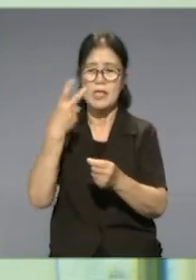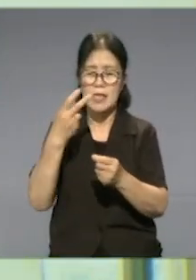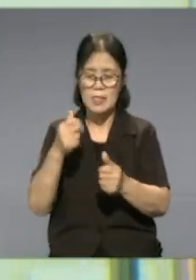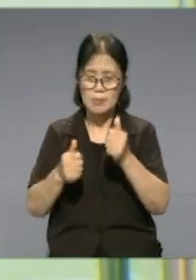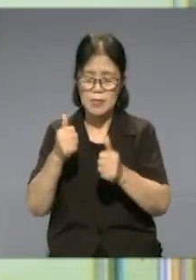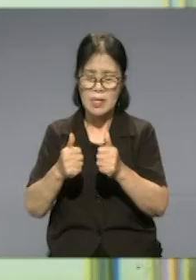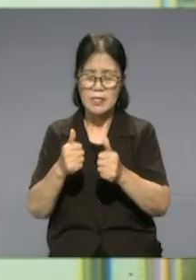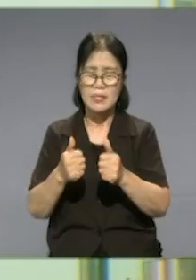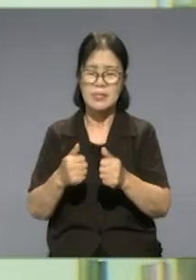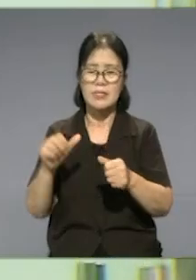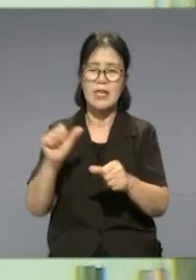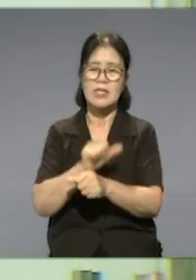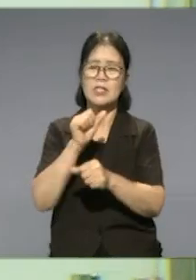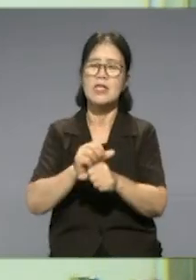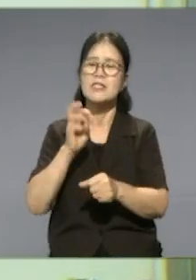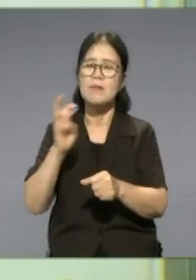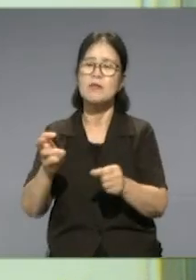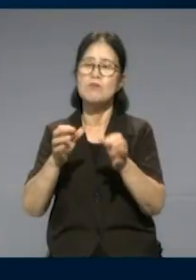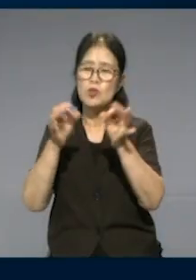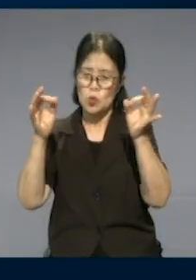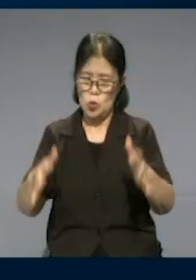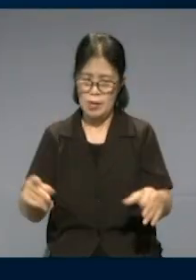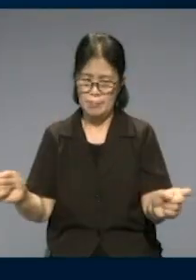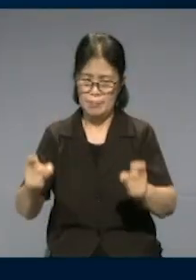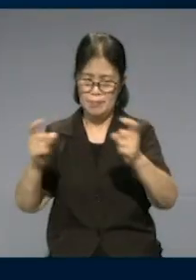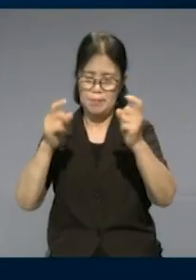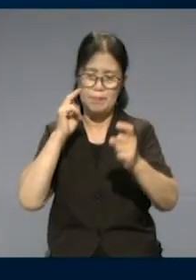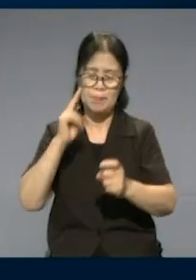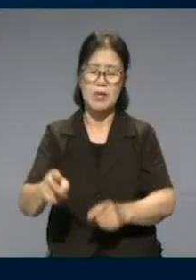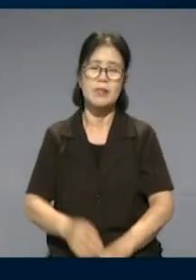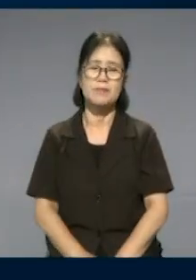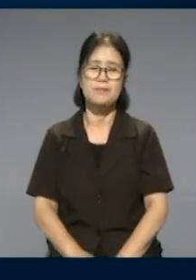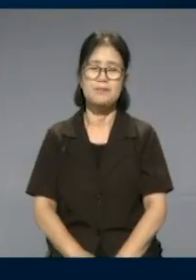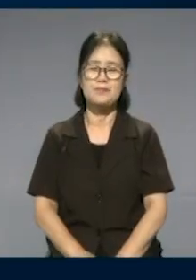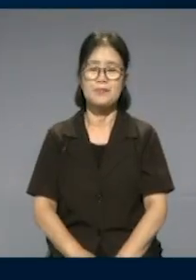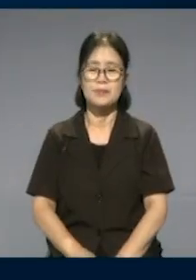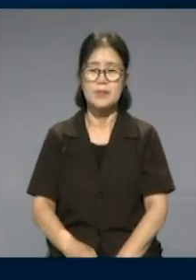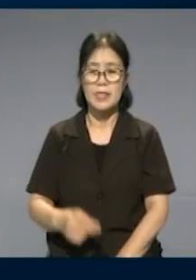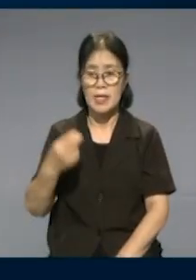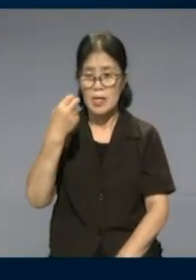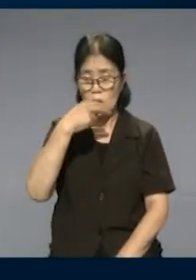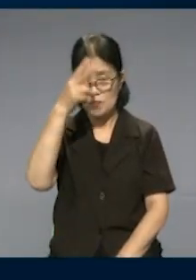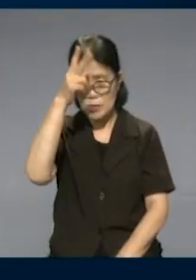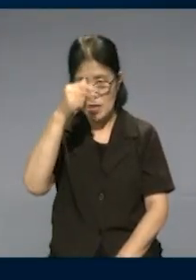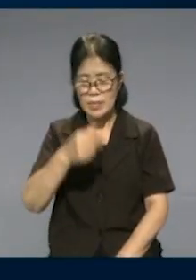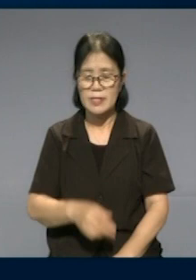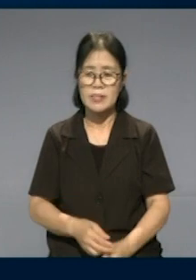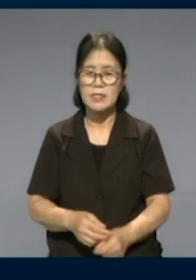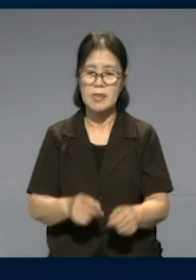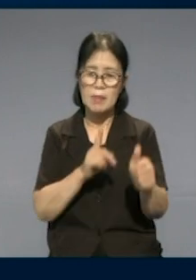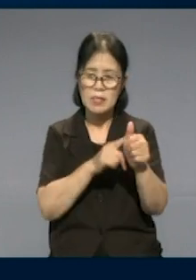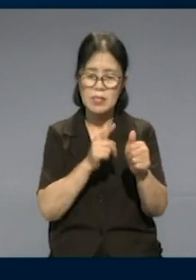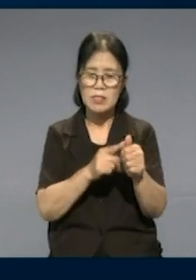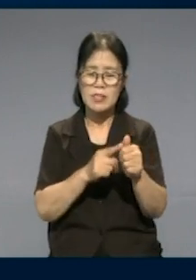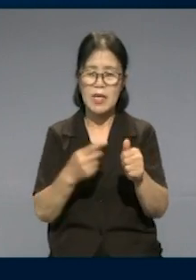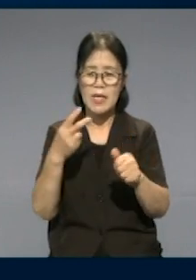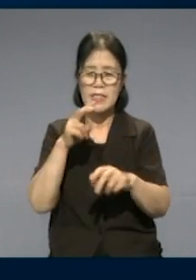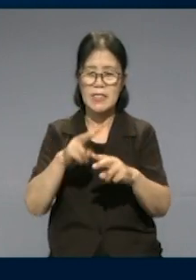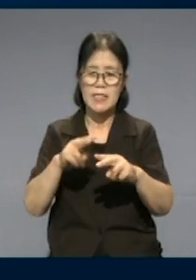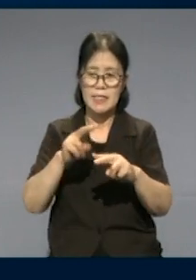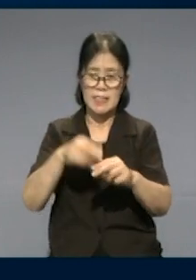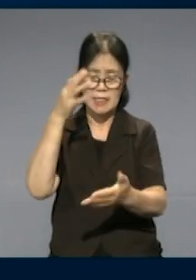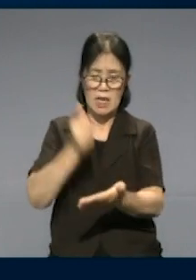5시간 반 동안 치열한 공방이 이어졌습니다 검찰은 PPT 230여 장에 박전 특검이 위장으로서